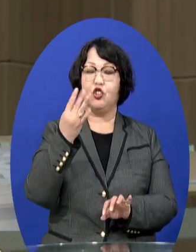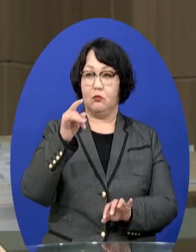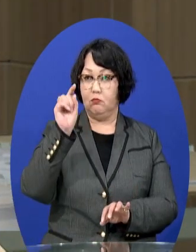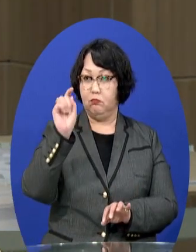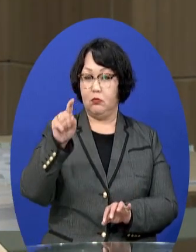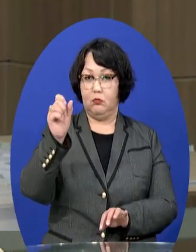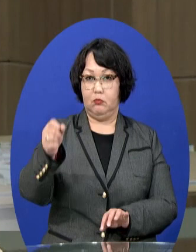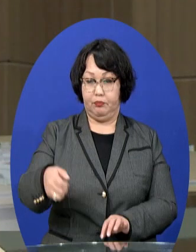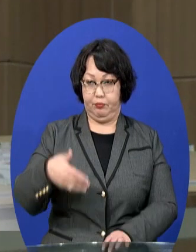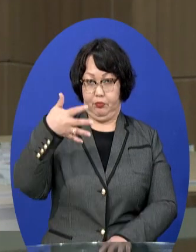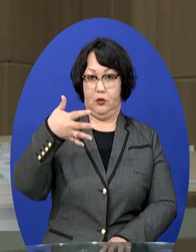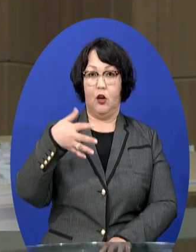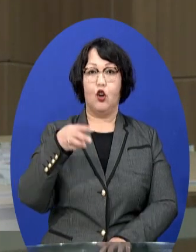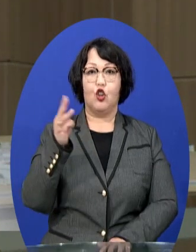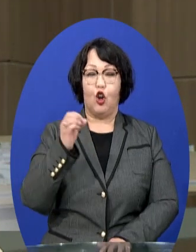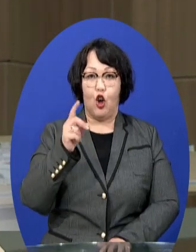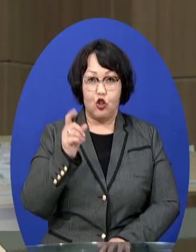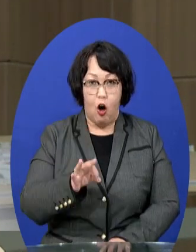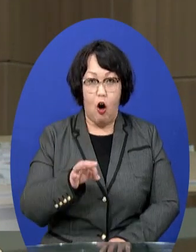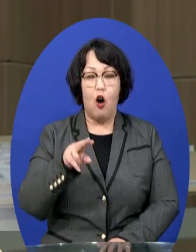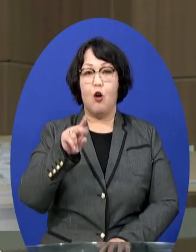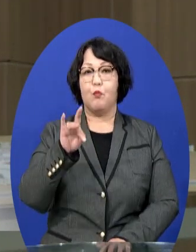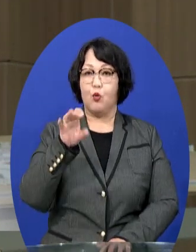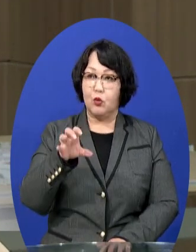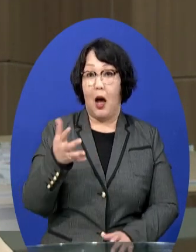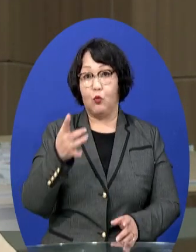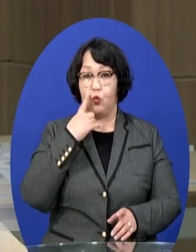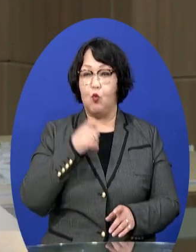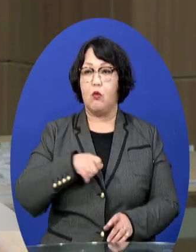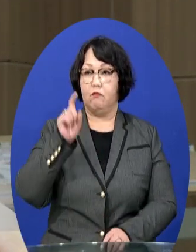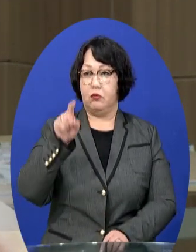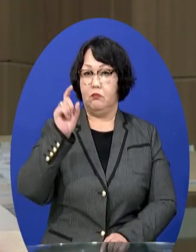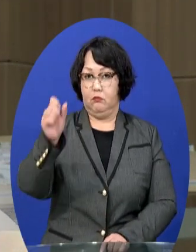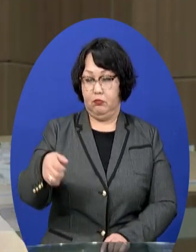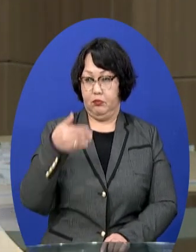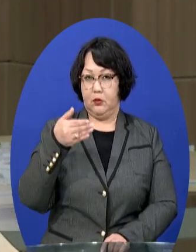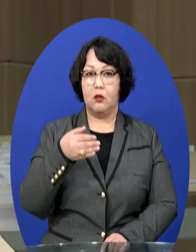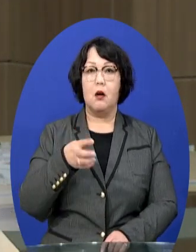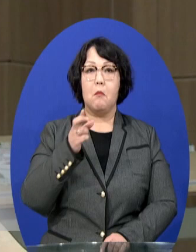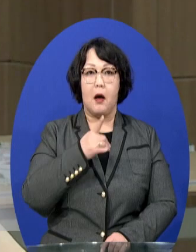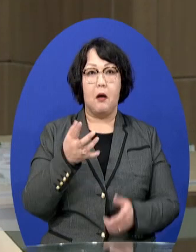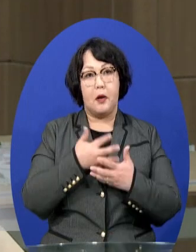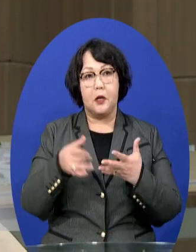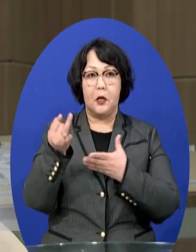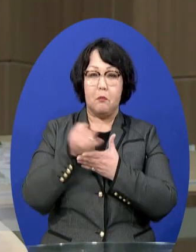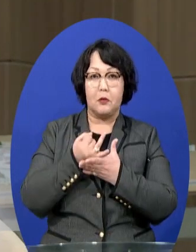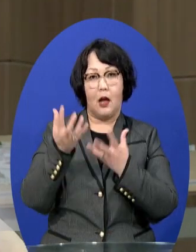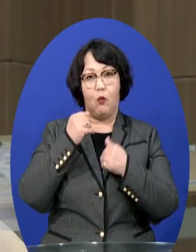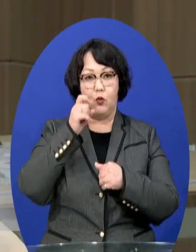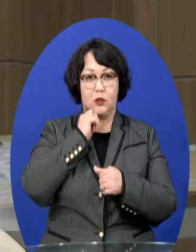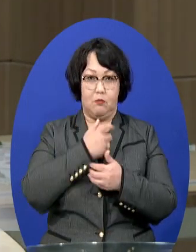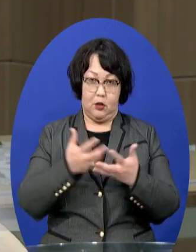Жишээлбэл Toyota Prius гээд гих мэтлийн ингээд сонголтоороо өөрийнхөө бараа бүтээгдэхүүн мэдүүлж болно. За хоёр дахь давуу тал нь